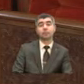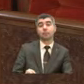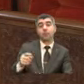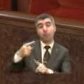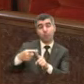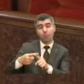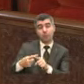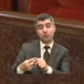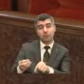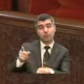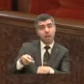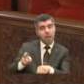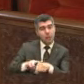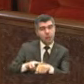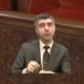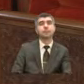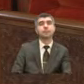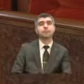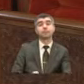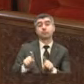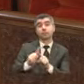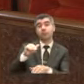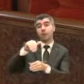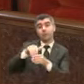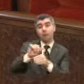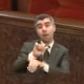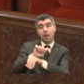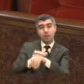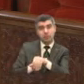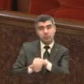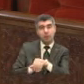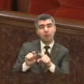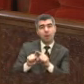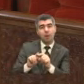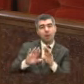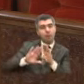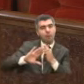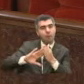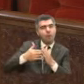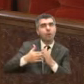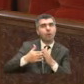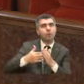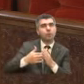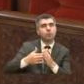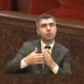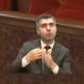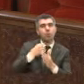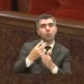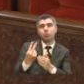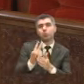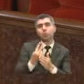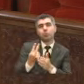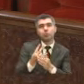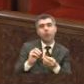أن صندوق الوطني للضمان الاجتماعي أجرى مؤخرا دراسة من أجل كاينين جوج ديال الأشياء في هذا الموضوع،